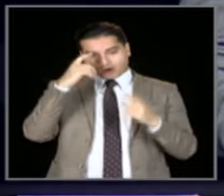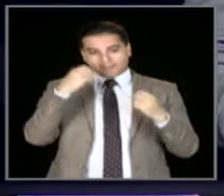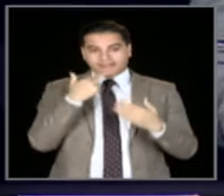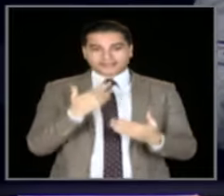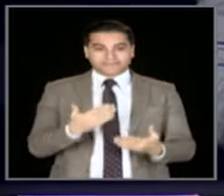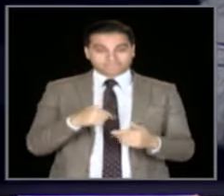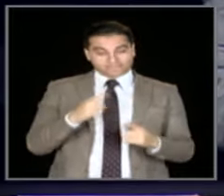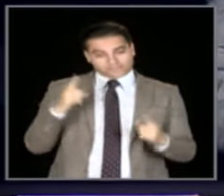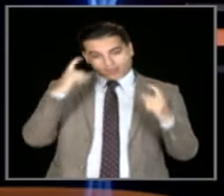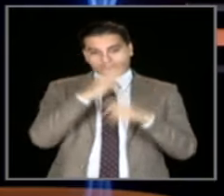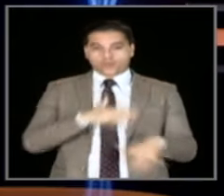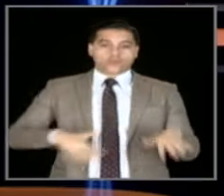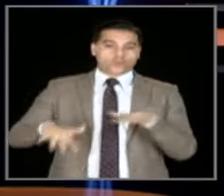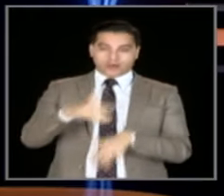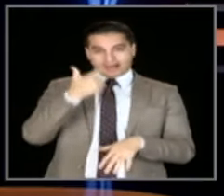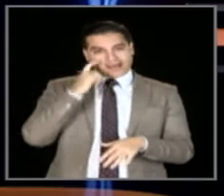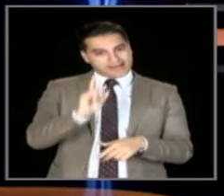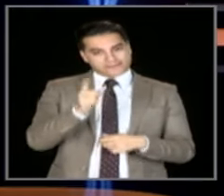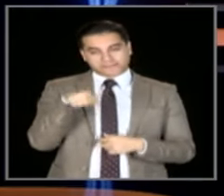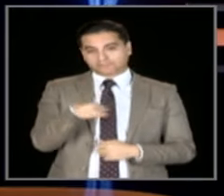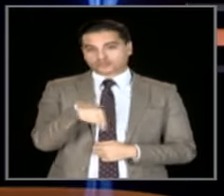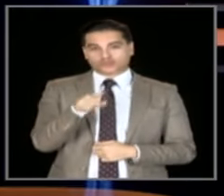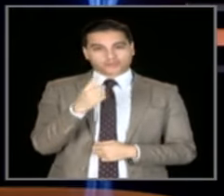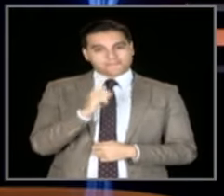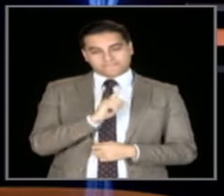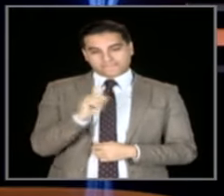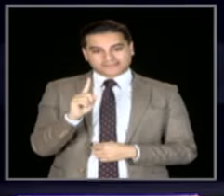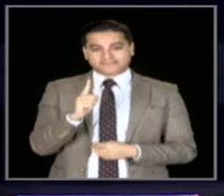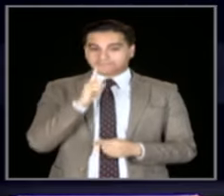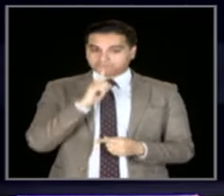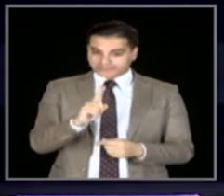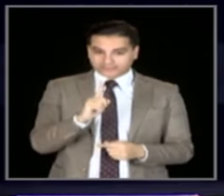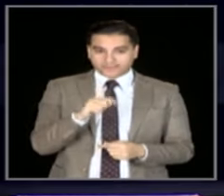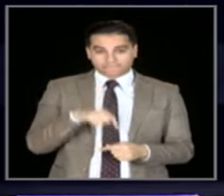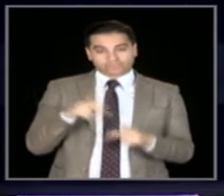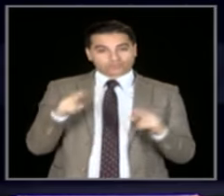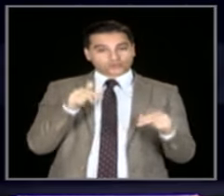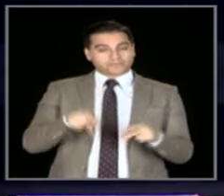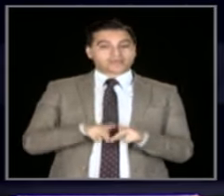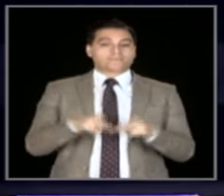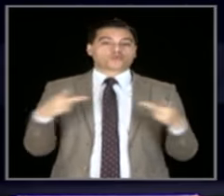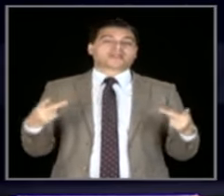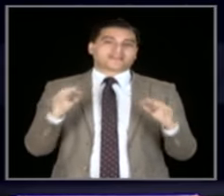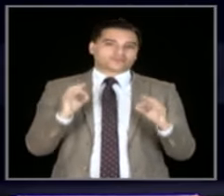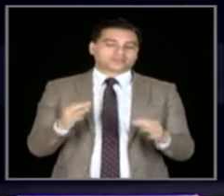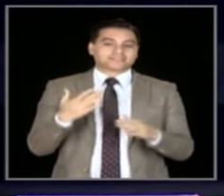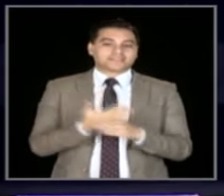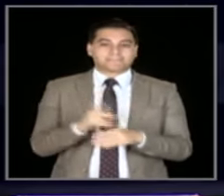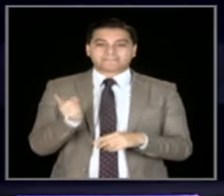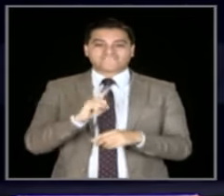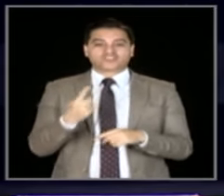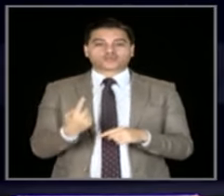بص الظروف صعبة على الكل، مش عليكم بس، ولكن الموسم ده مختلف شوية. يعني